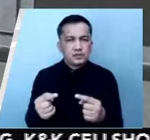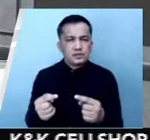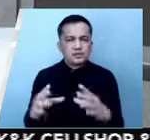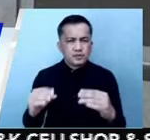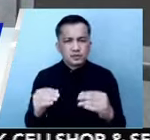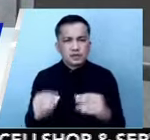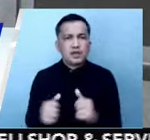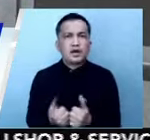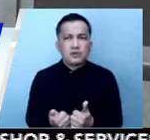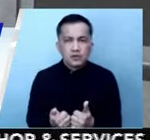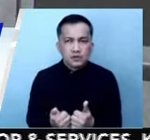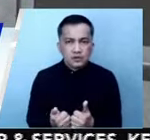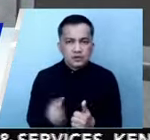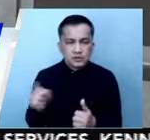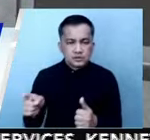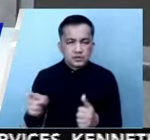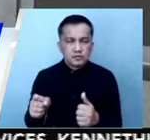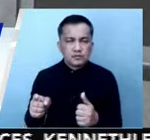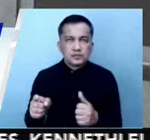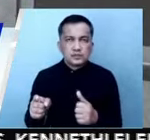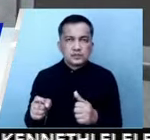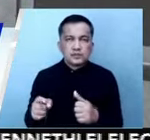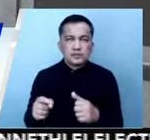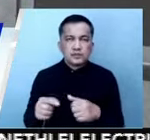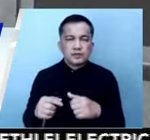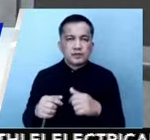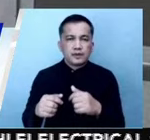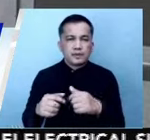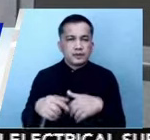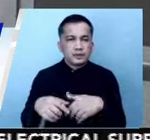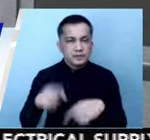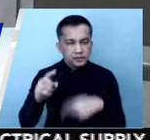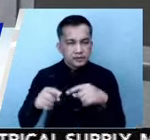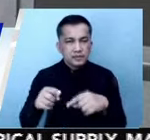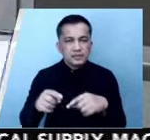sila magtutugma at hindi sila magka-clash po ulit.